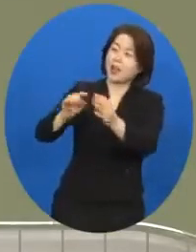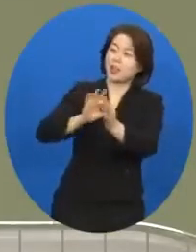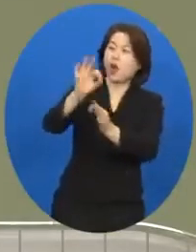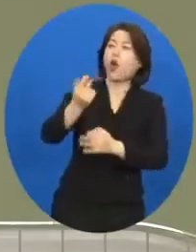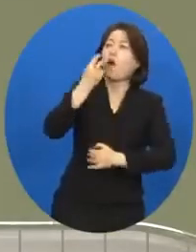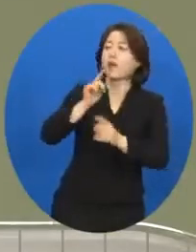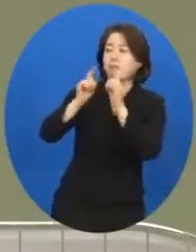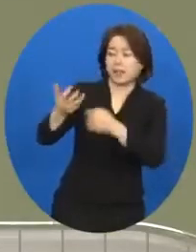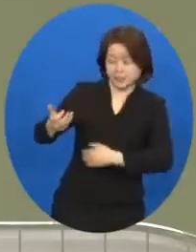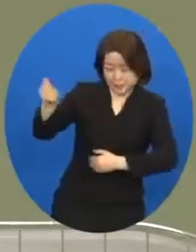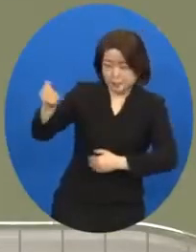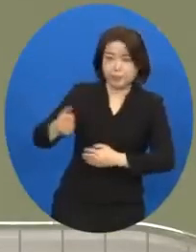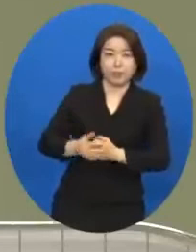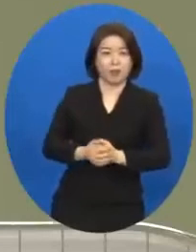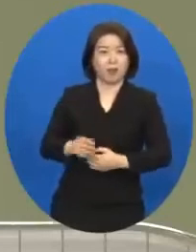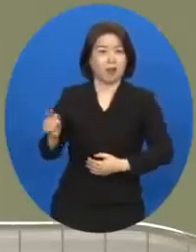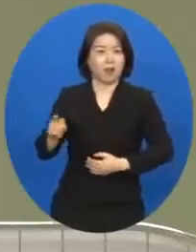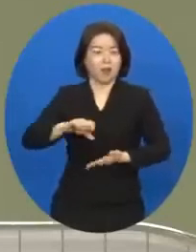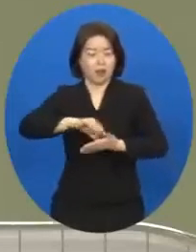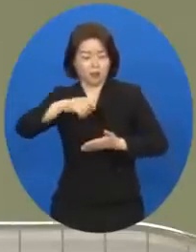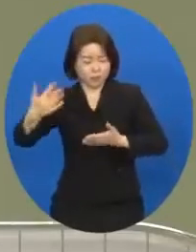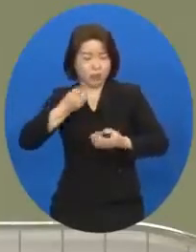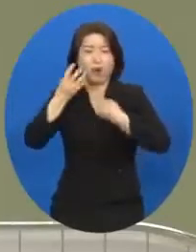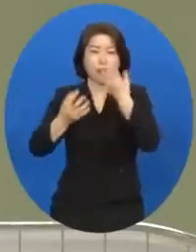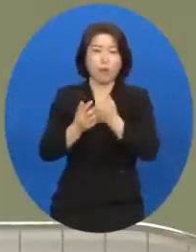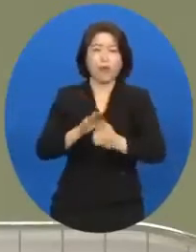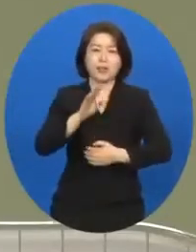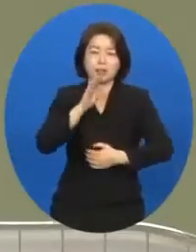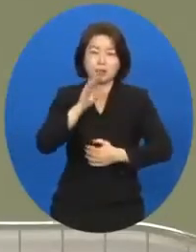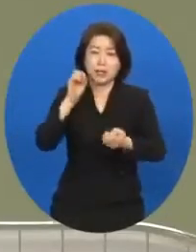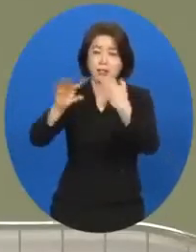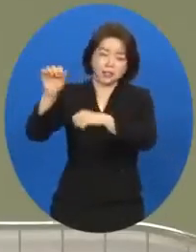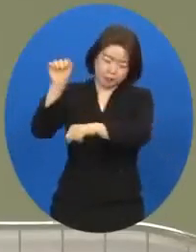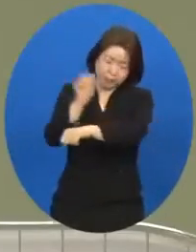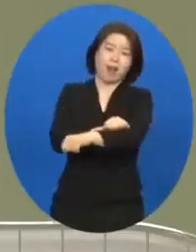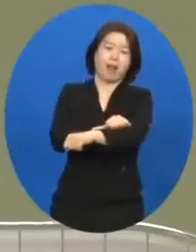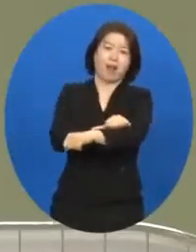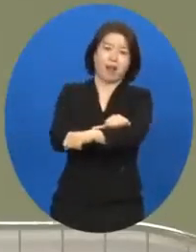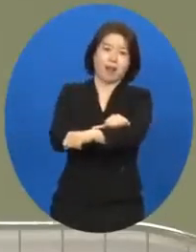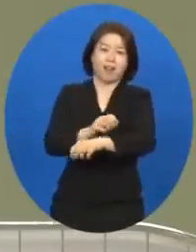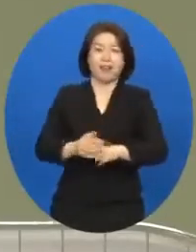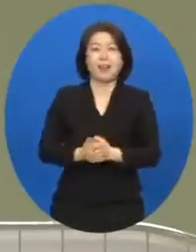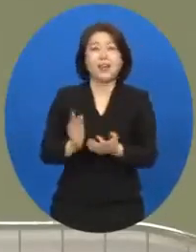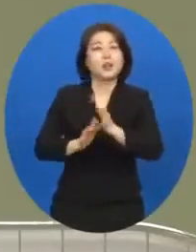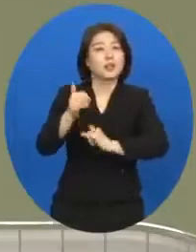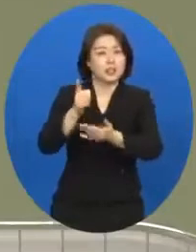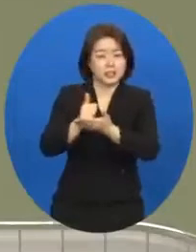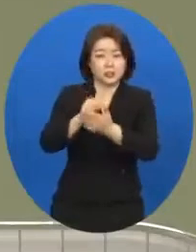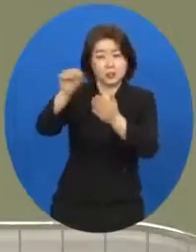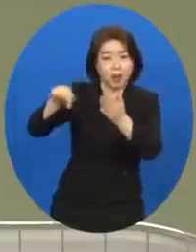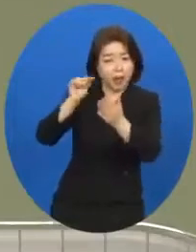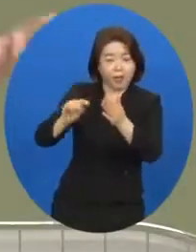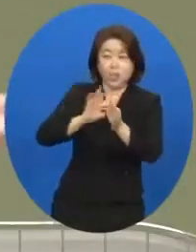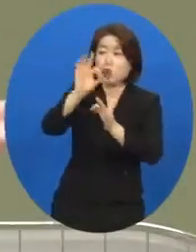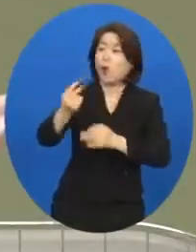있습니다. 대단히 유명한 고백이고 정말 대답 잘했죠. 예수님에게 영생의 말씀이